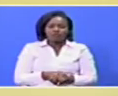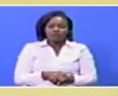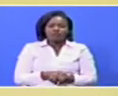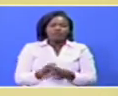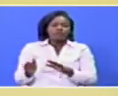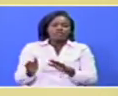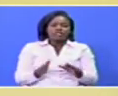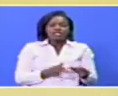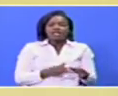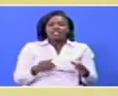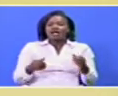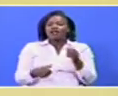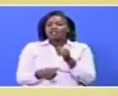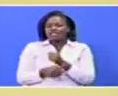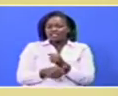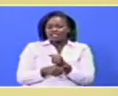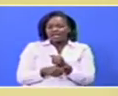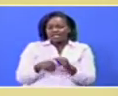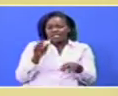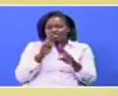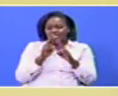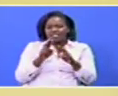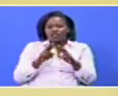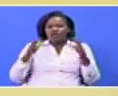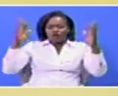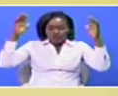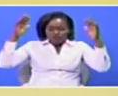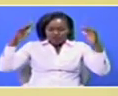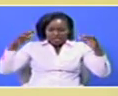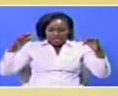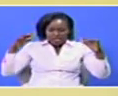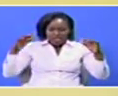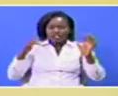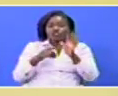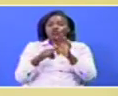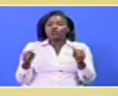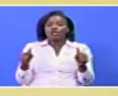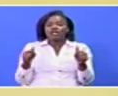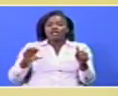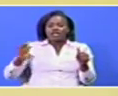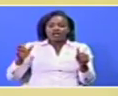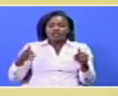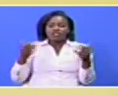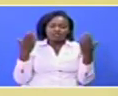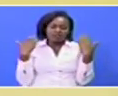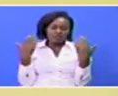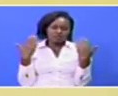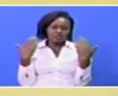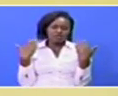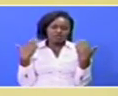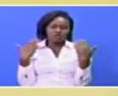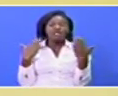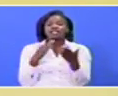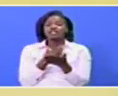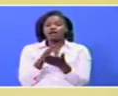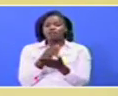Mtazamaji, athari za mvua zinazoendelea kunyesha nchini zinaanza kudhihirika katika kaunti ya Meru kule na viunga vyake. Katika